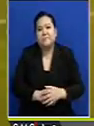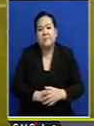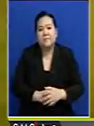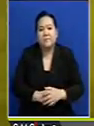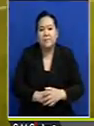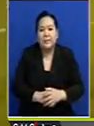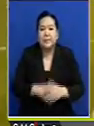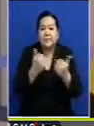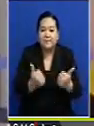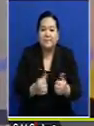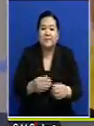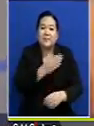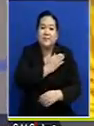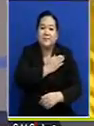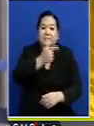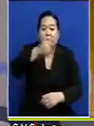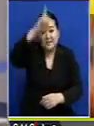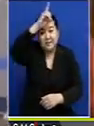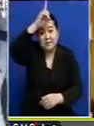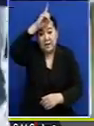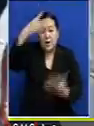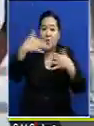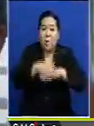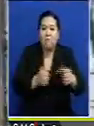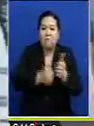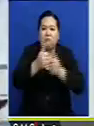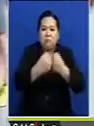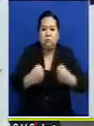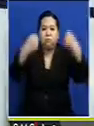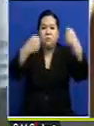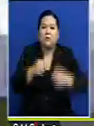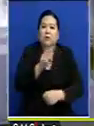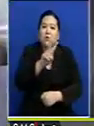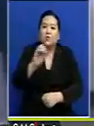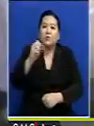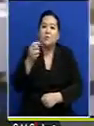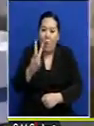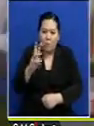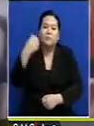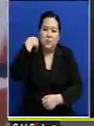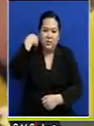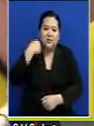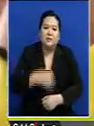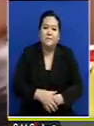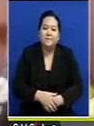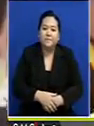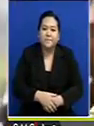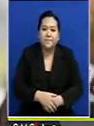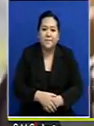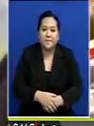ดติดทีมชาติเยอรมนีไปลุยศึกฟุตบอลยูโร2026ด้วยครับจะประสานงานร่วมกับกอสลาครัสโตครับ